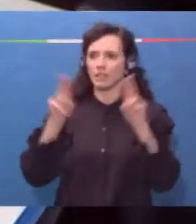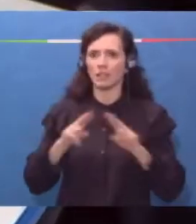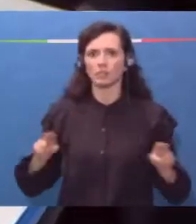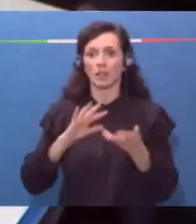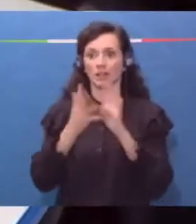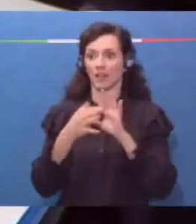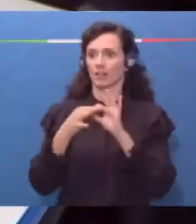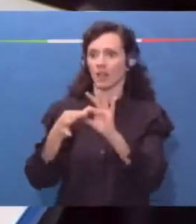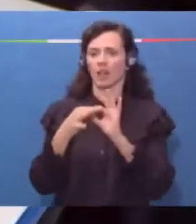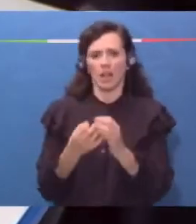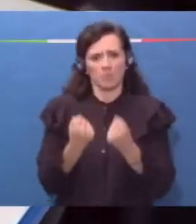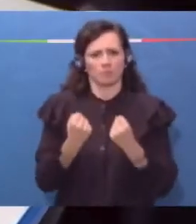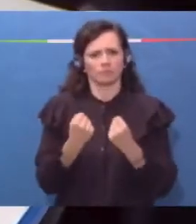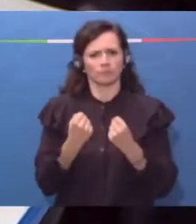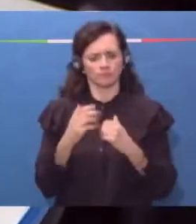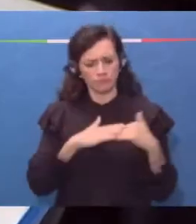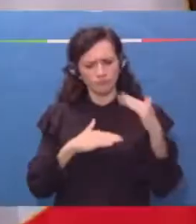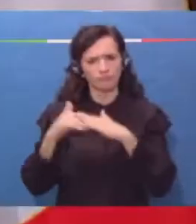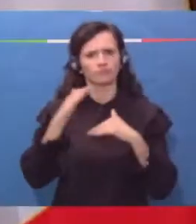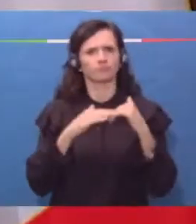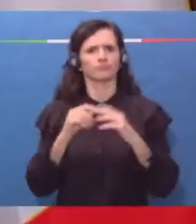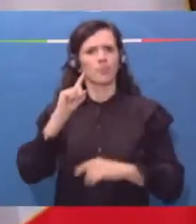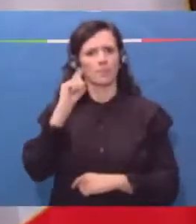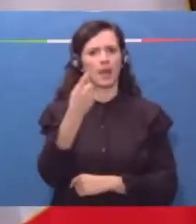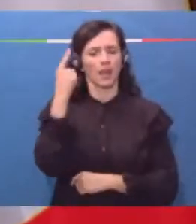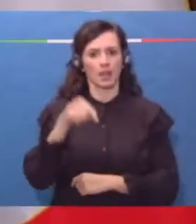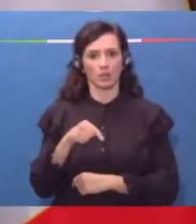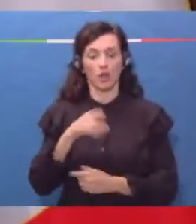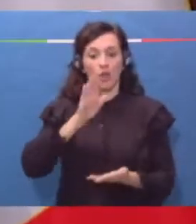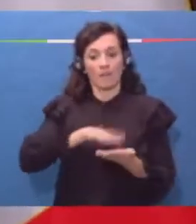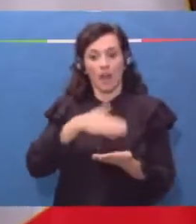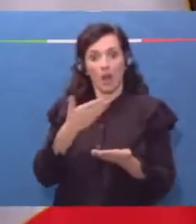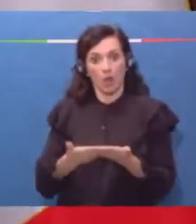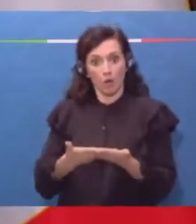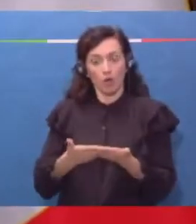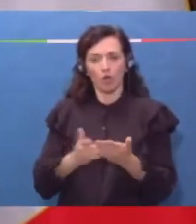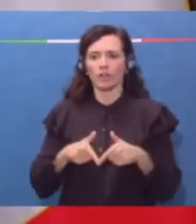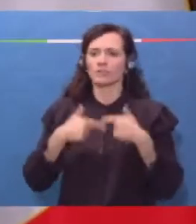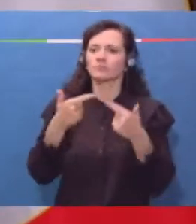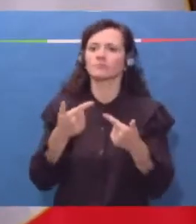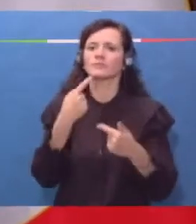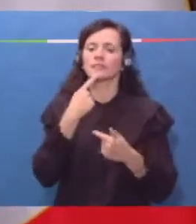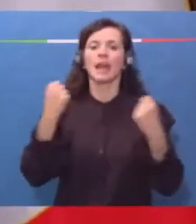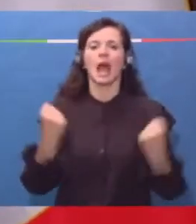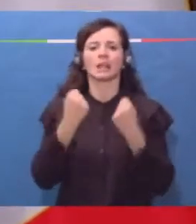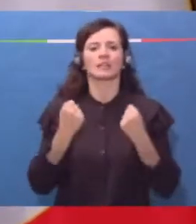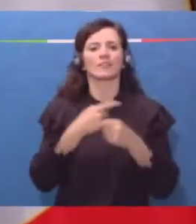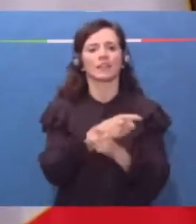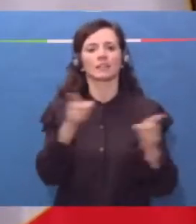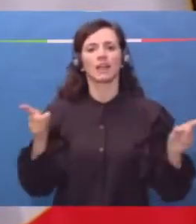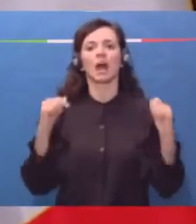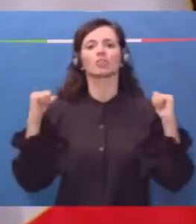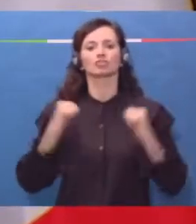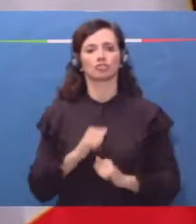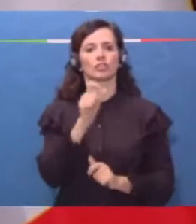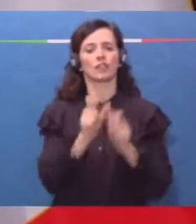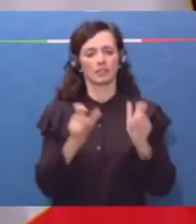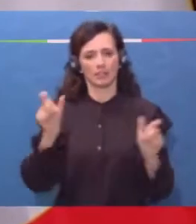strutturale, valorizziamo al meglio le attività dei nostri cittadini